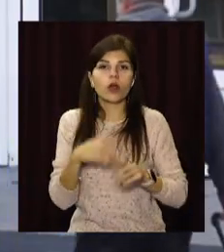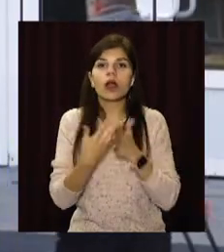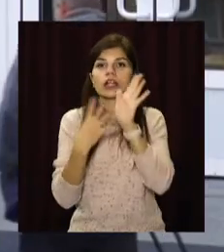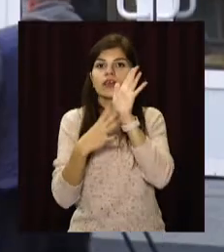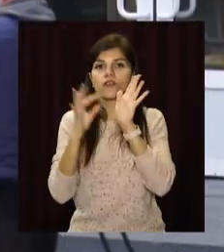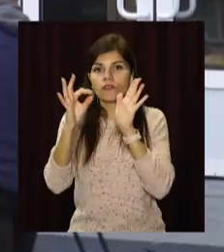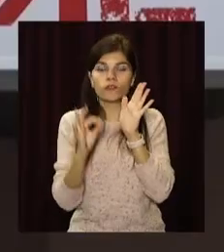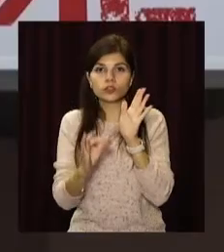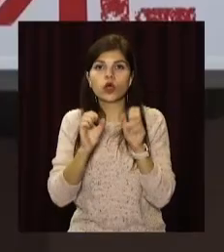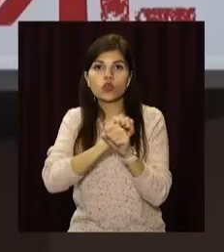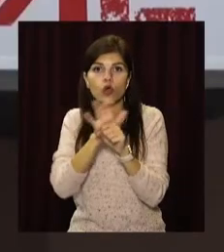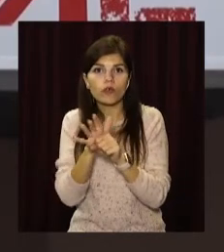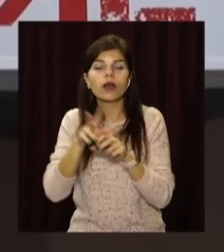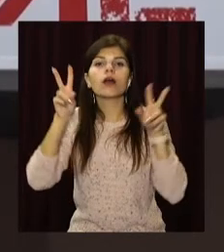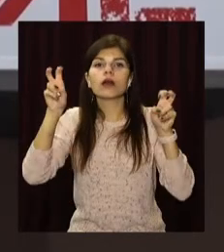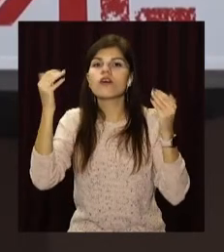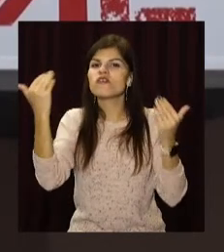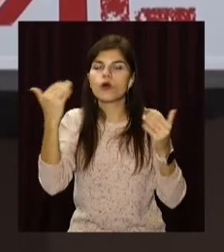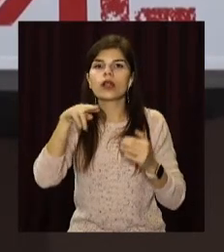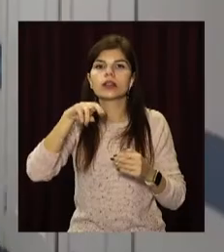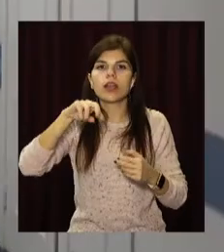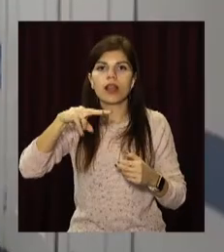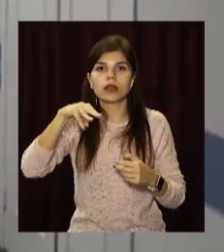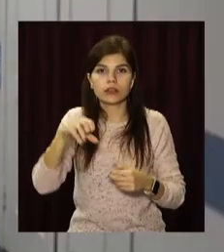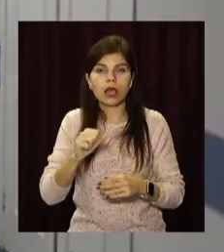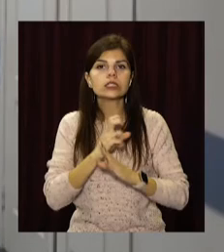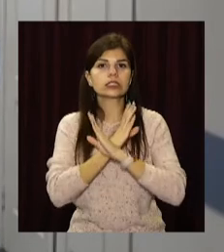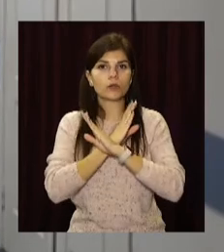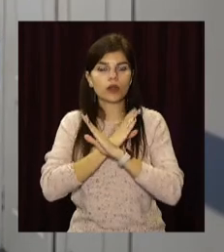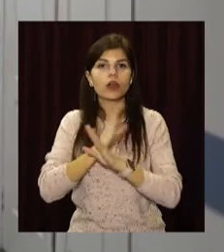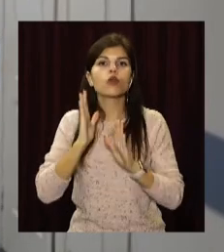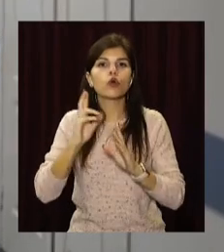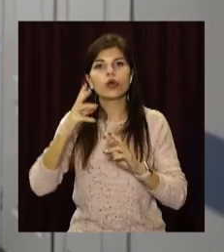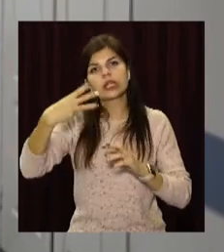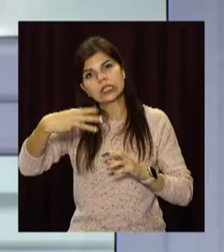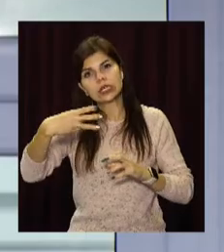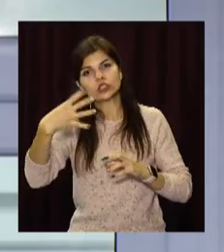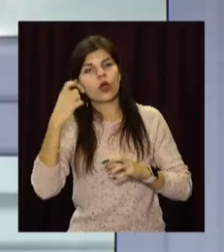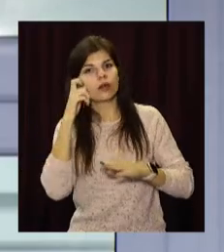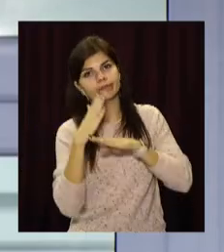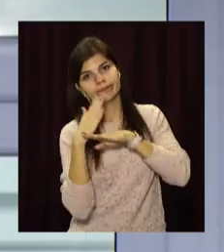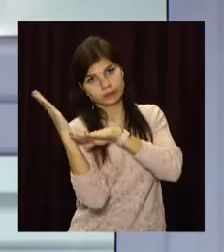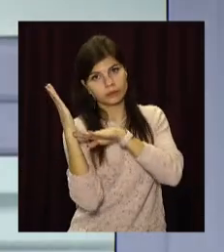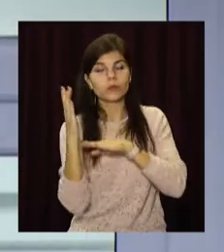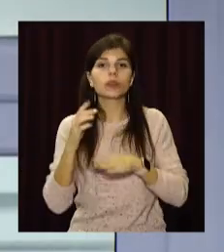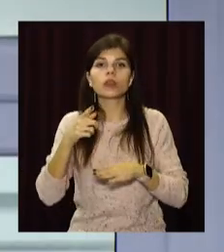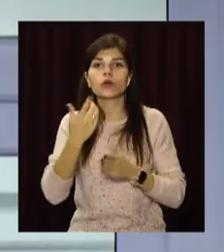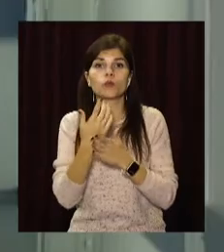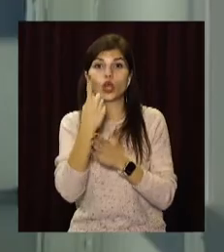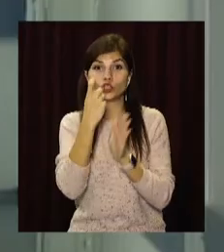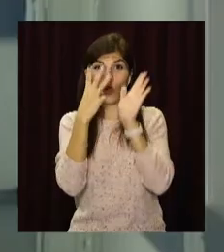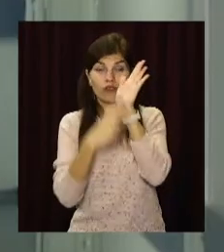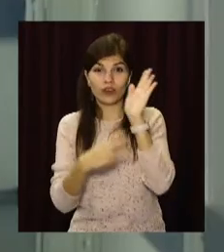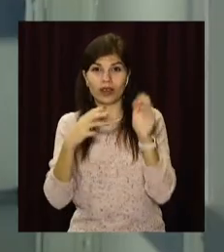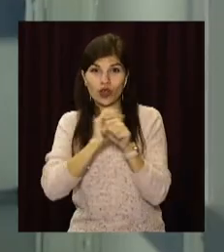90% ковідних випадків – штам Дельта. Смертність здебільшого серед людей 30-40 років. Зі 180